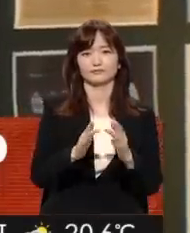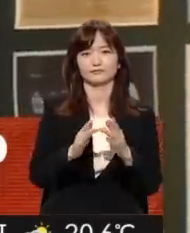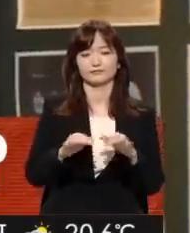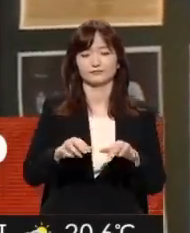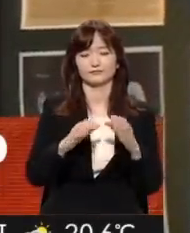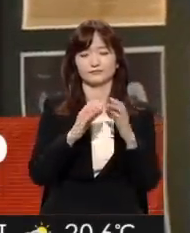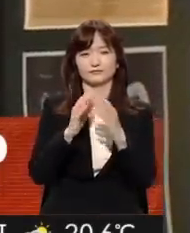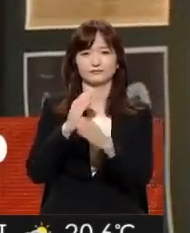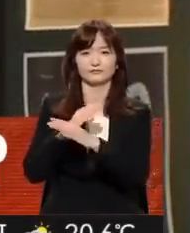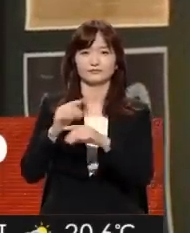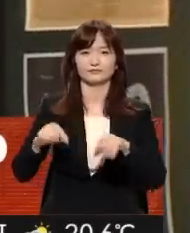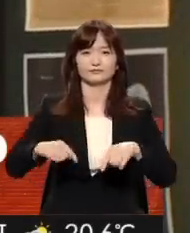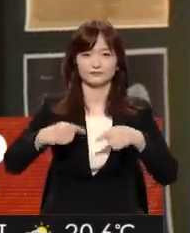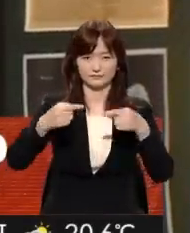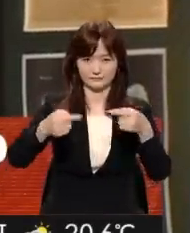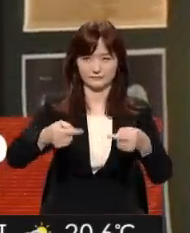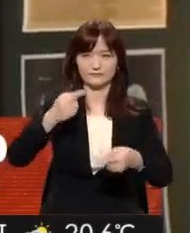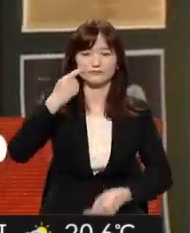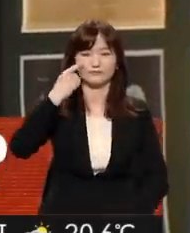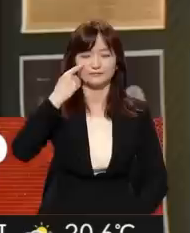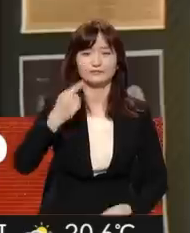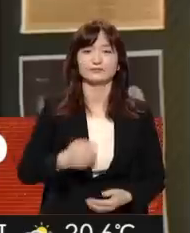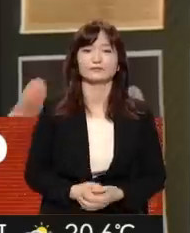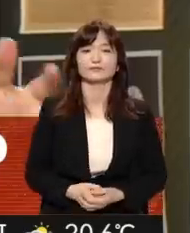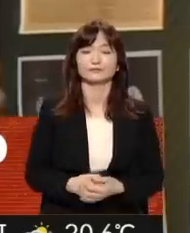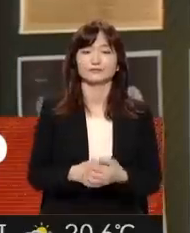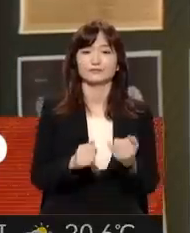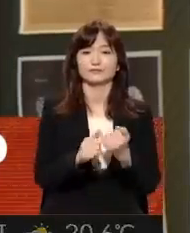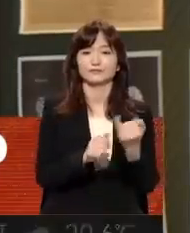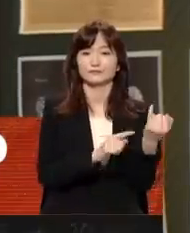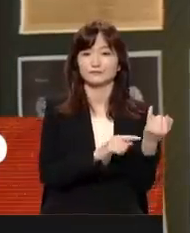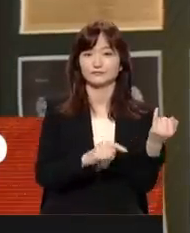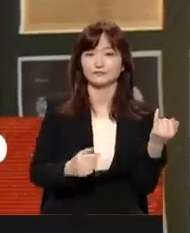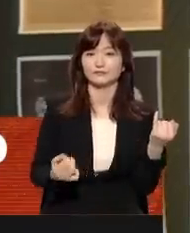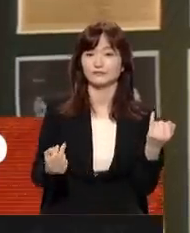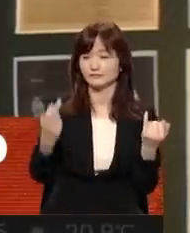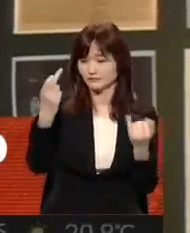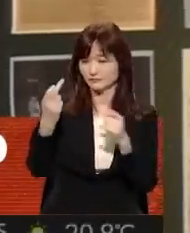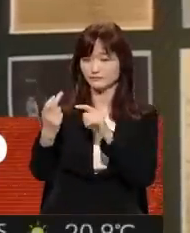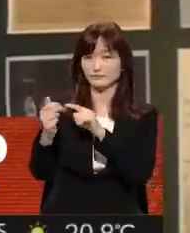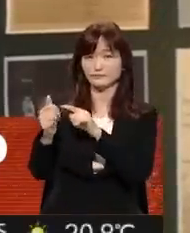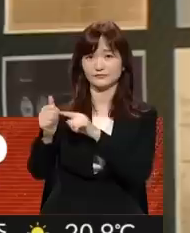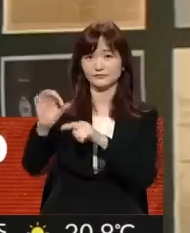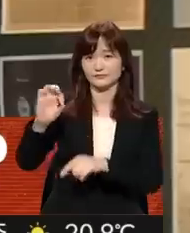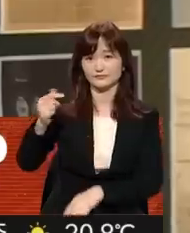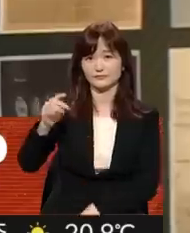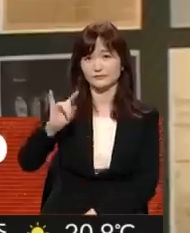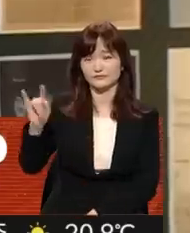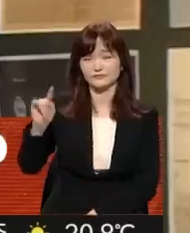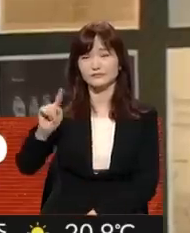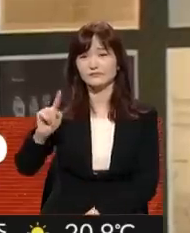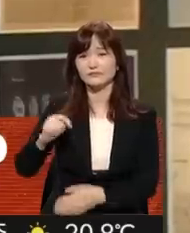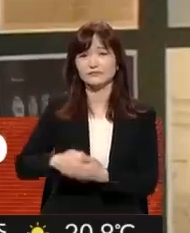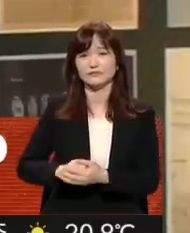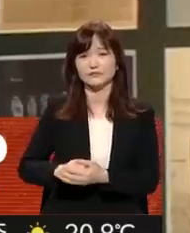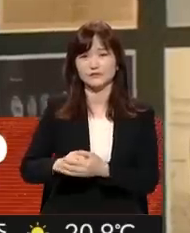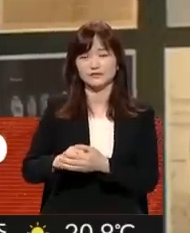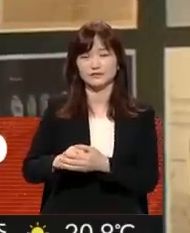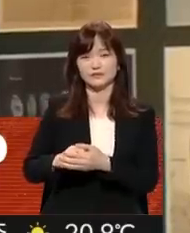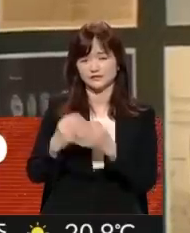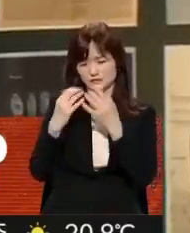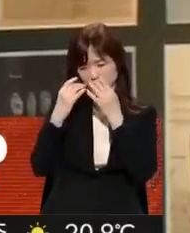채팅창에 OX로 함께 참여해 보시죠. 먼저 아내입니다. 오빠, 은배 오빠, 오빠 혹시 저장강박 있니? 쓰레기 잔뜩 쌓아놓고 산